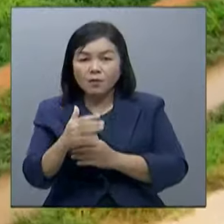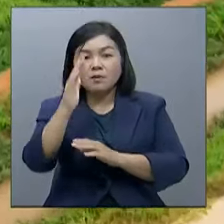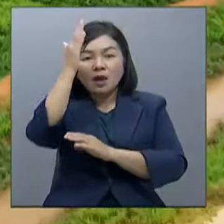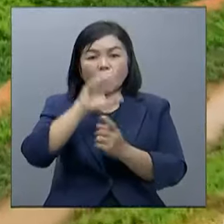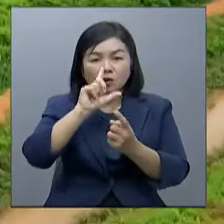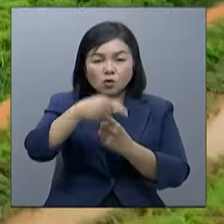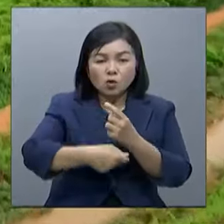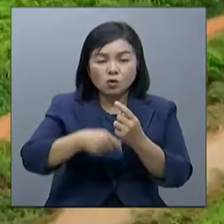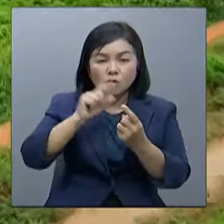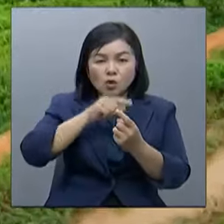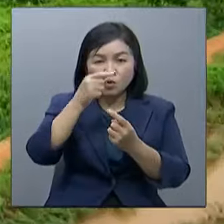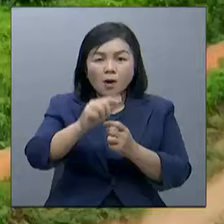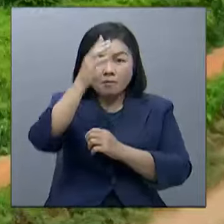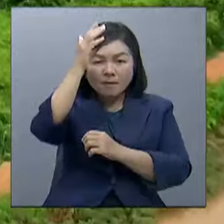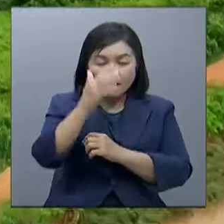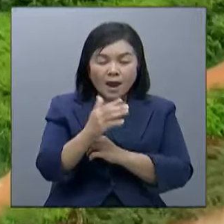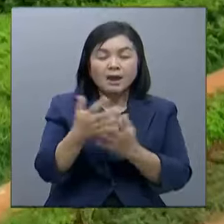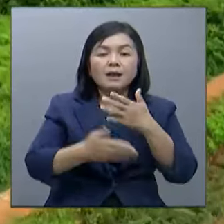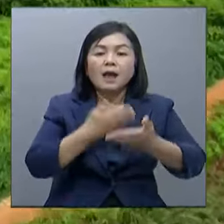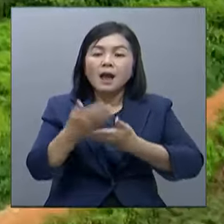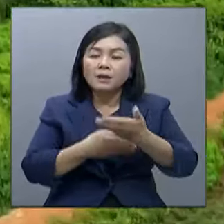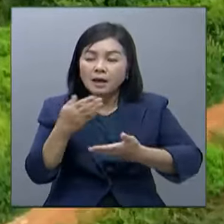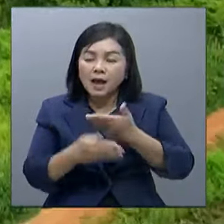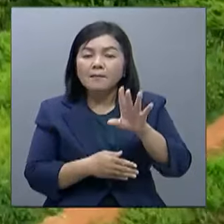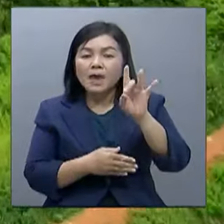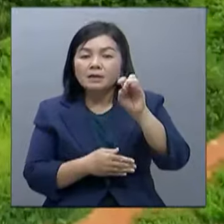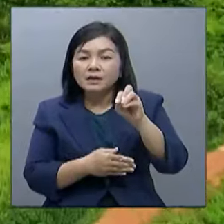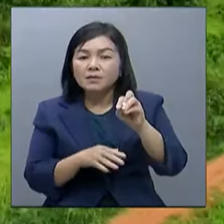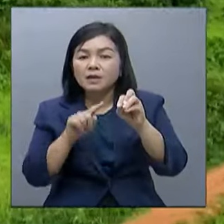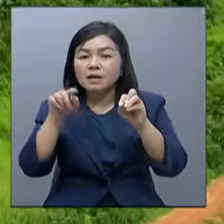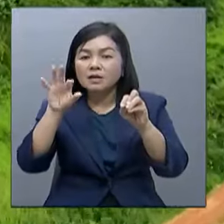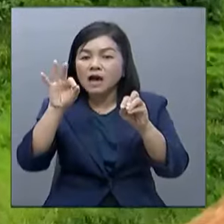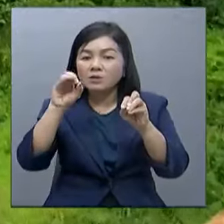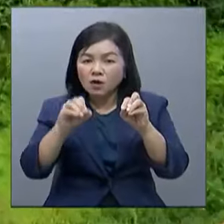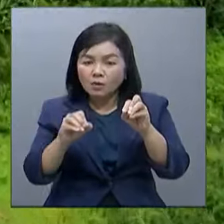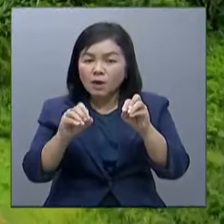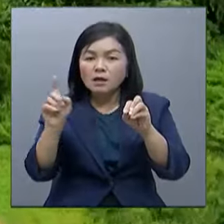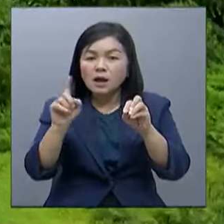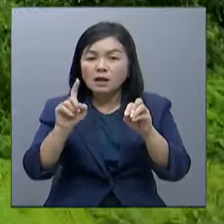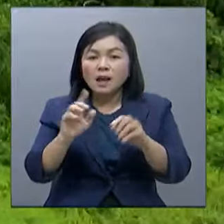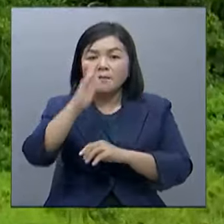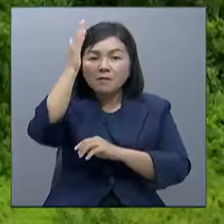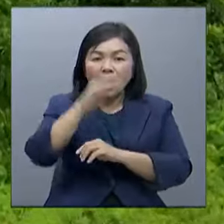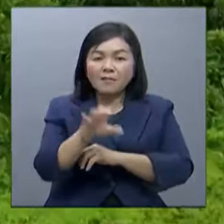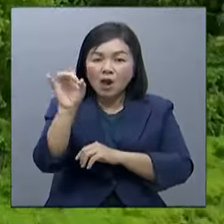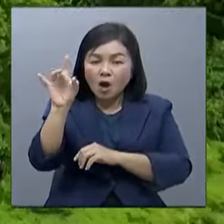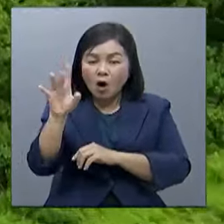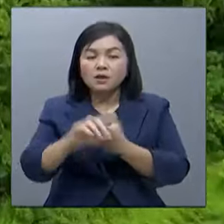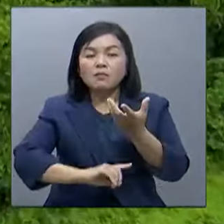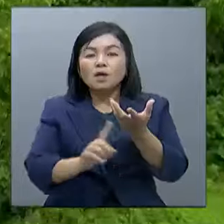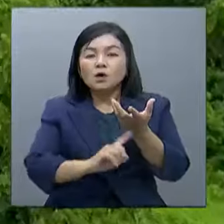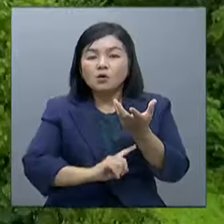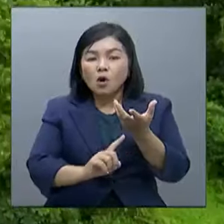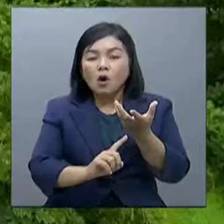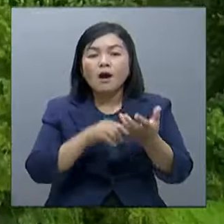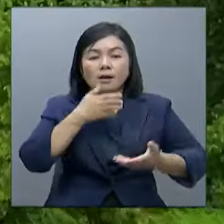500-600ใบราคาขายนะครับจะอยู่ที่80-90บาทต่อ 100ใบนะครับหากขายเป็นกิโลกรัมนะครับราคา